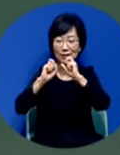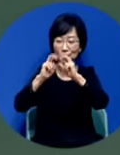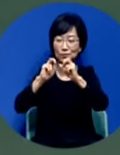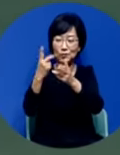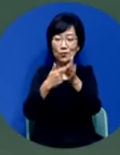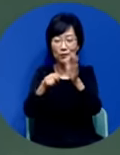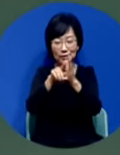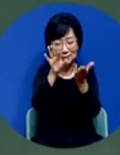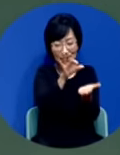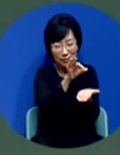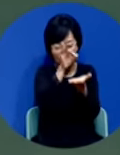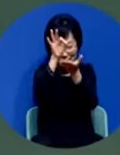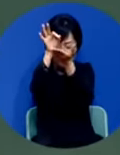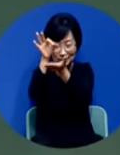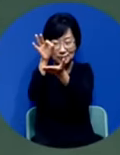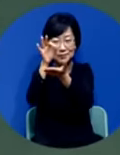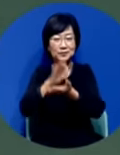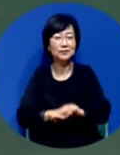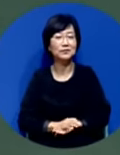那我们每个主日做的这样的奉献就是奉献，是传道，是宣教。